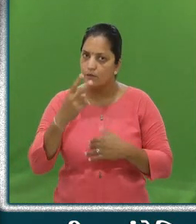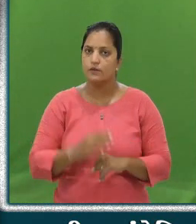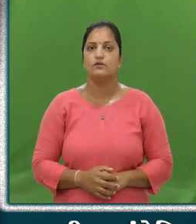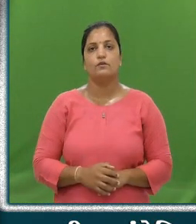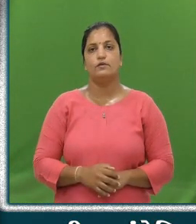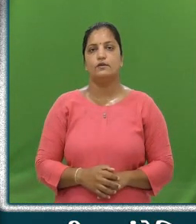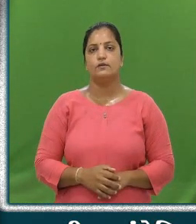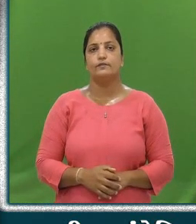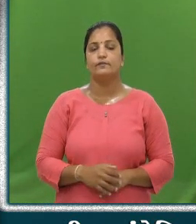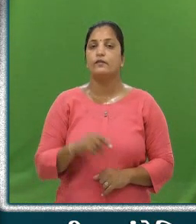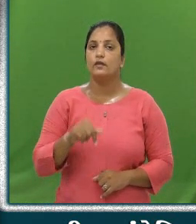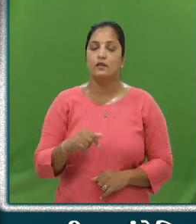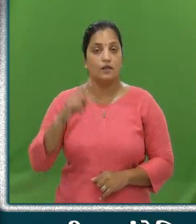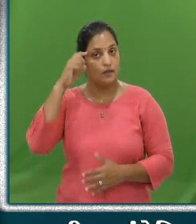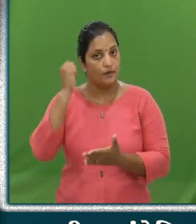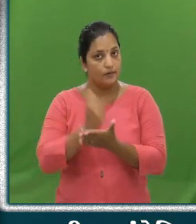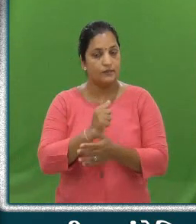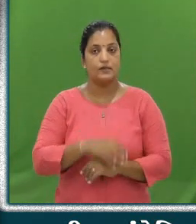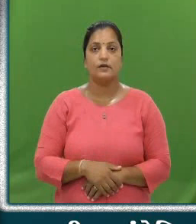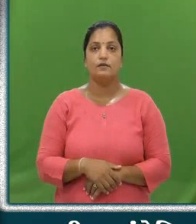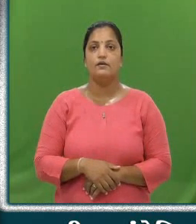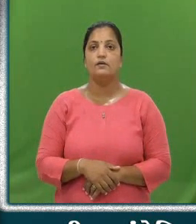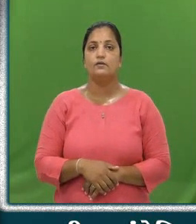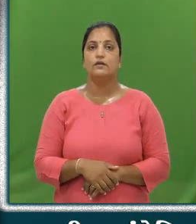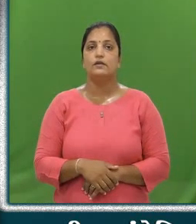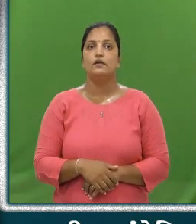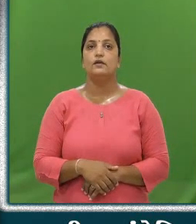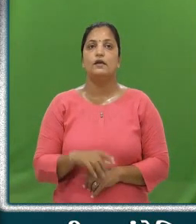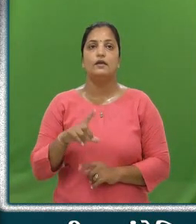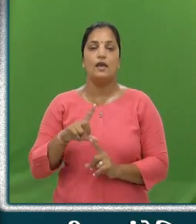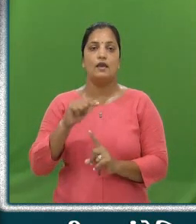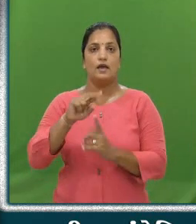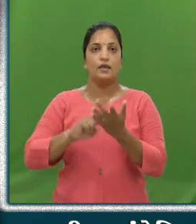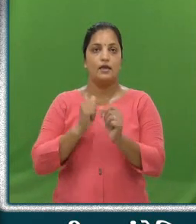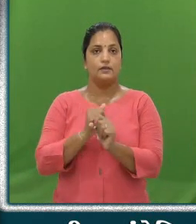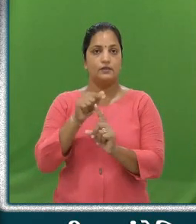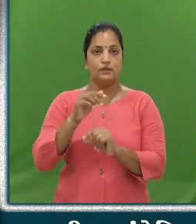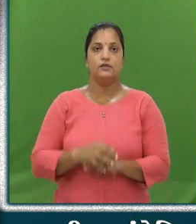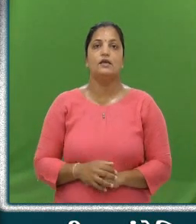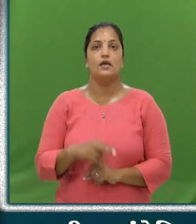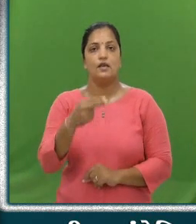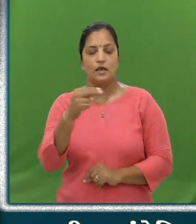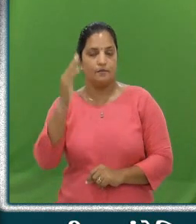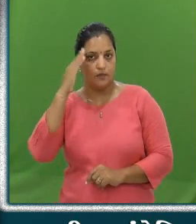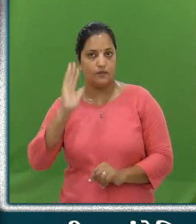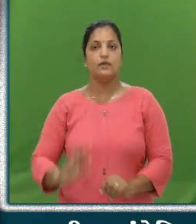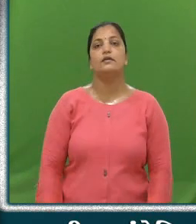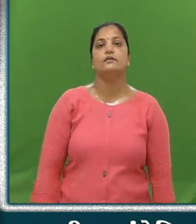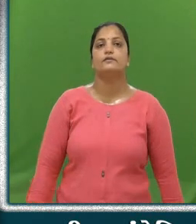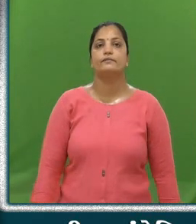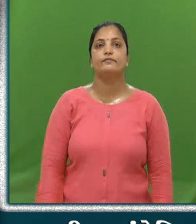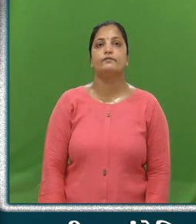નર થશે કે માદા તે નક્કી કરવાની રીતને આપણે શું કહીએ છીએ લિંગ નિશ્ચયન તરીકે ઓળખવામાં